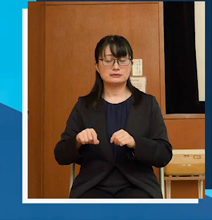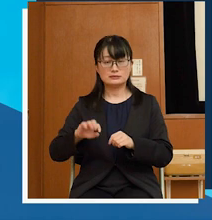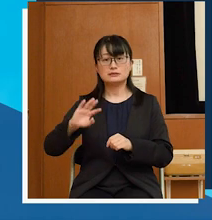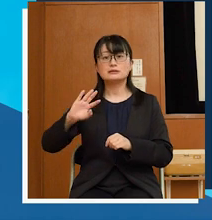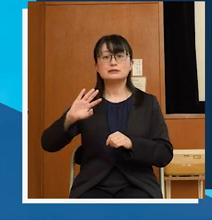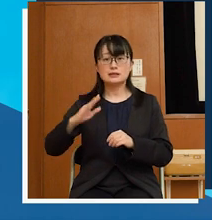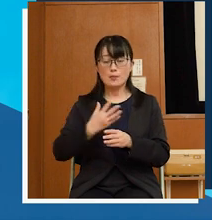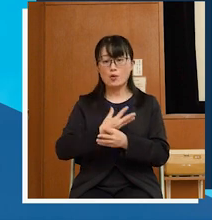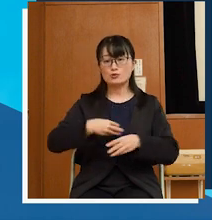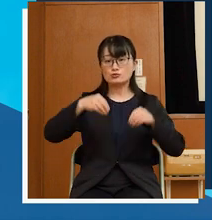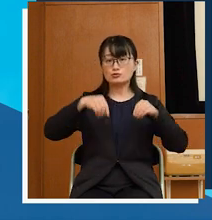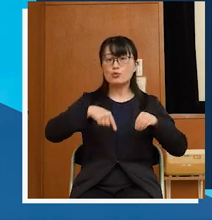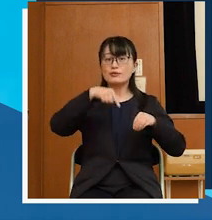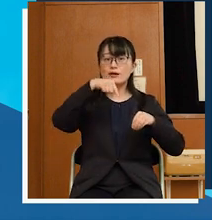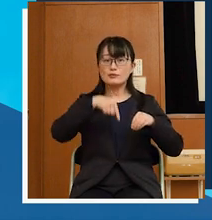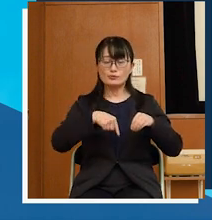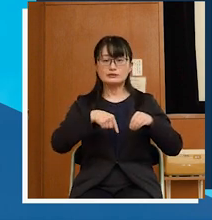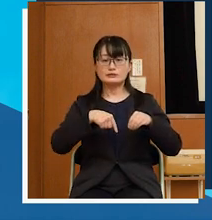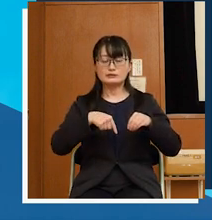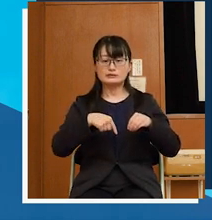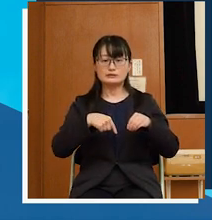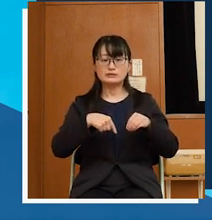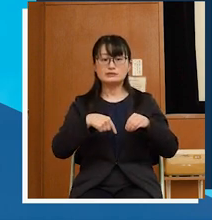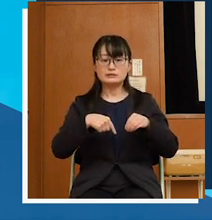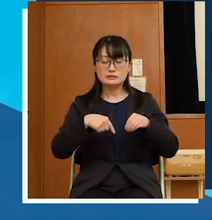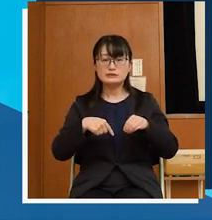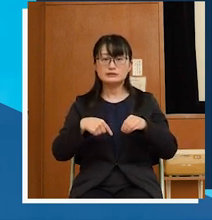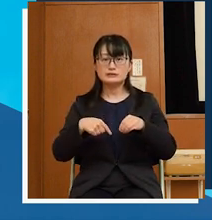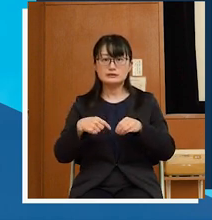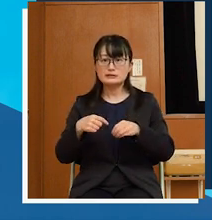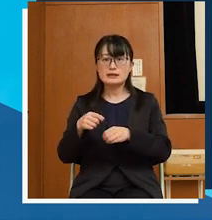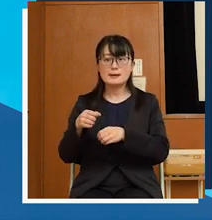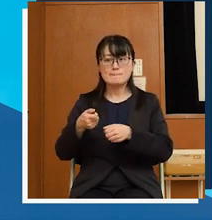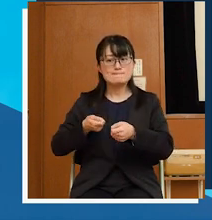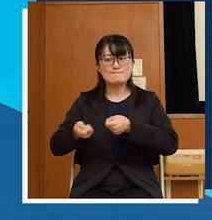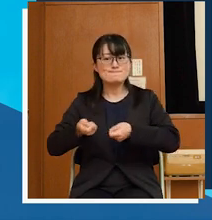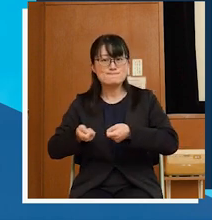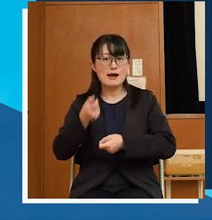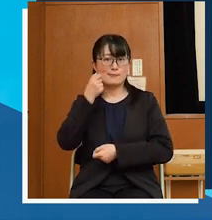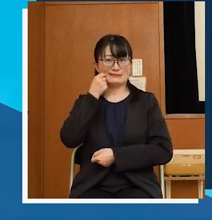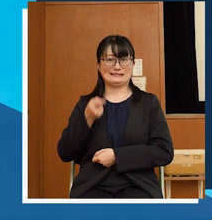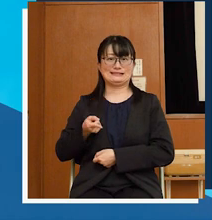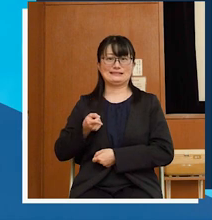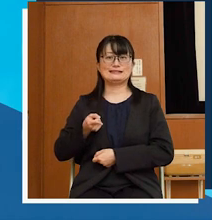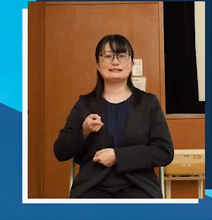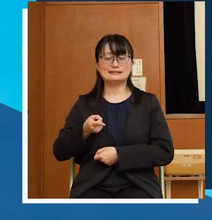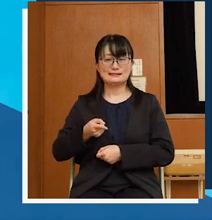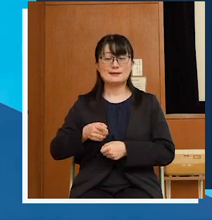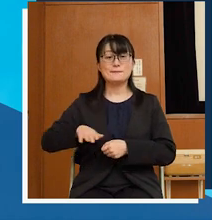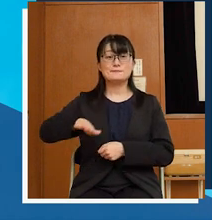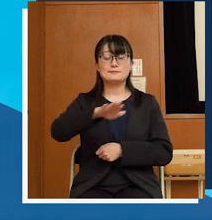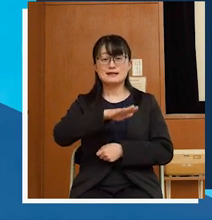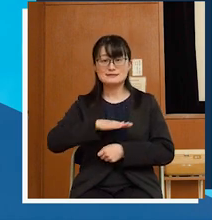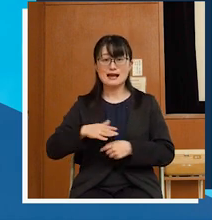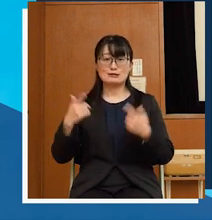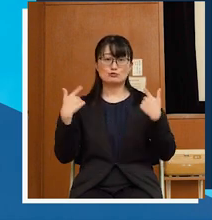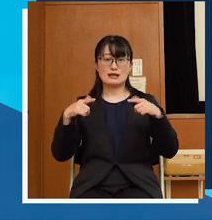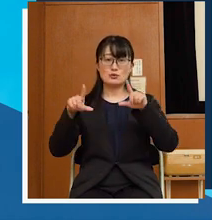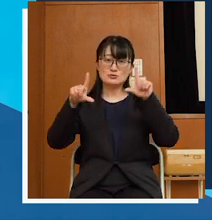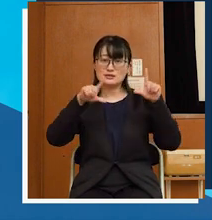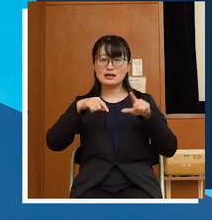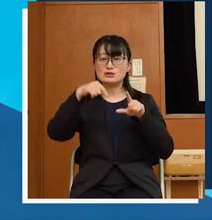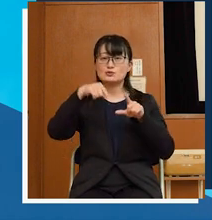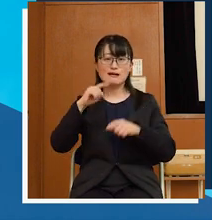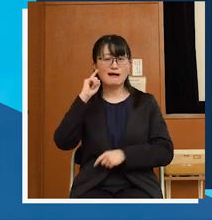などえこのような問題があるということはなかなかえ皆さんの普段の生活ではえ考える機会がないかもしれませ